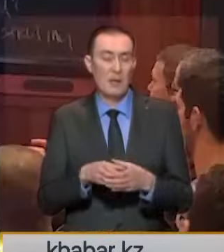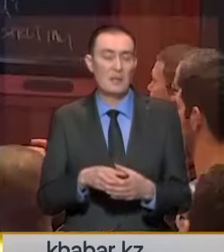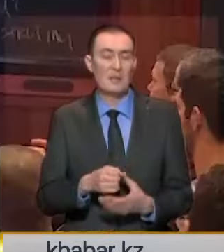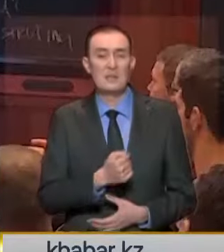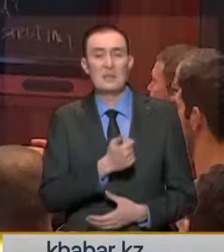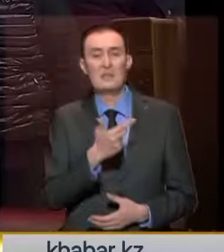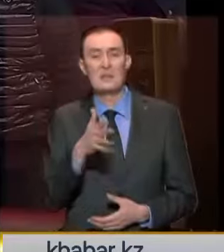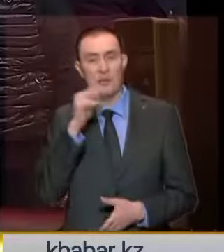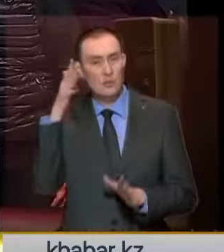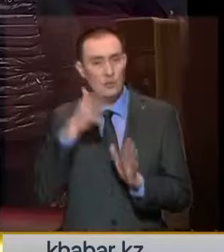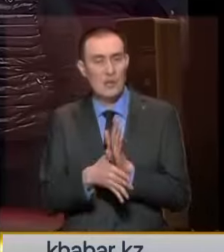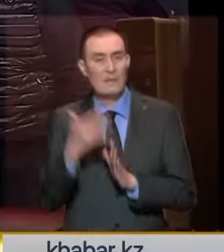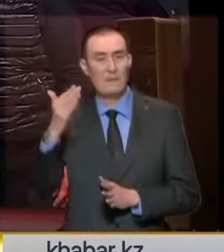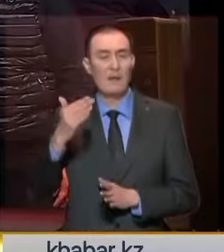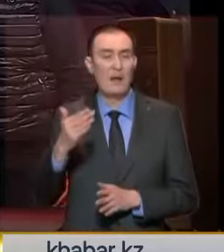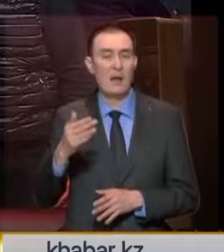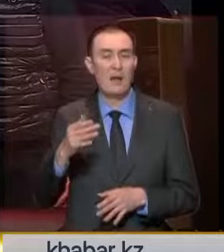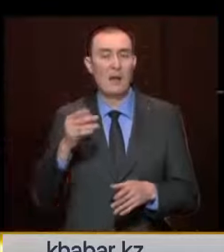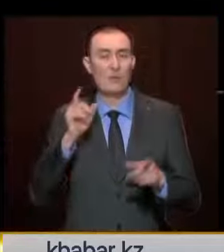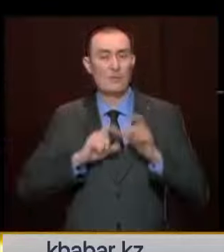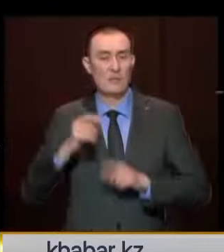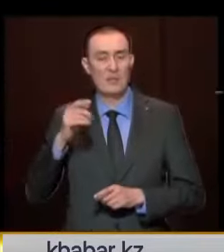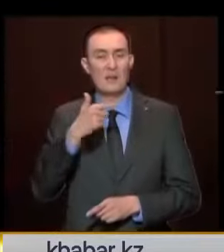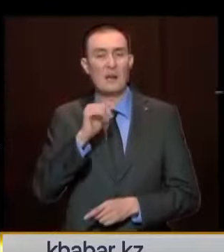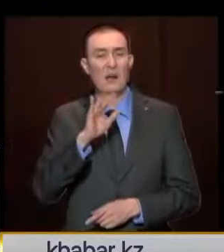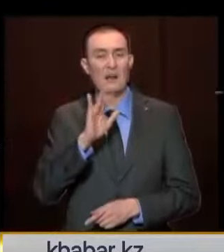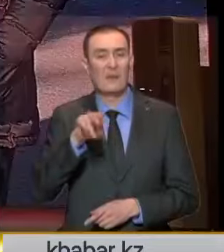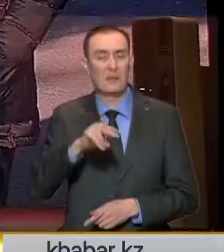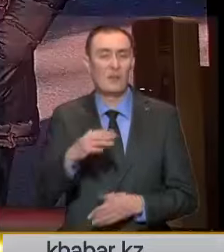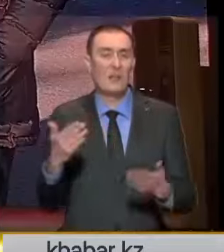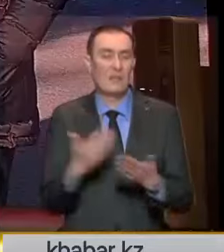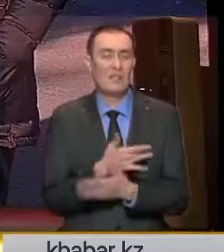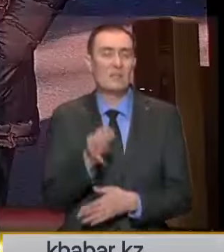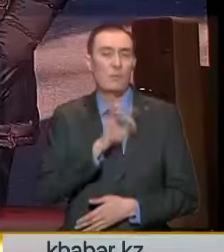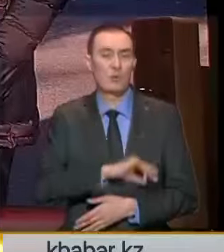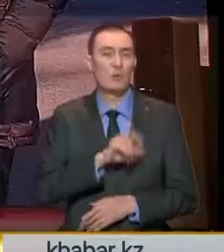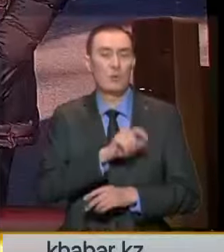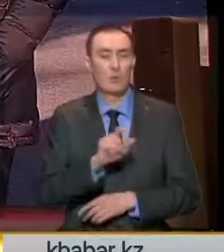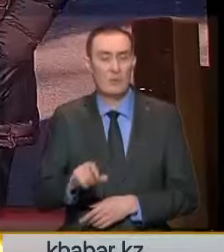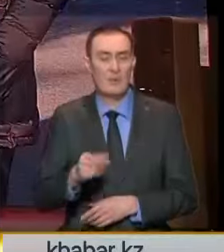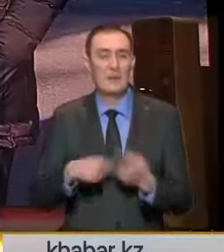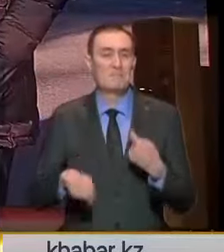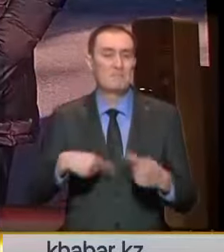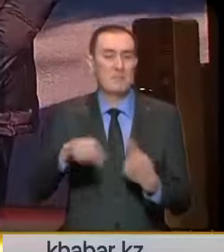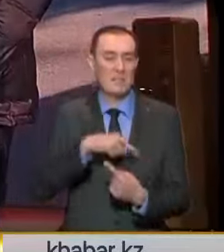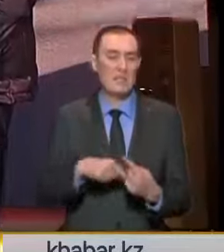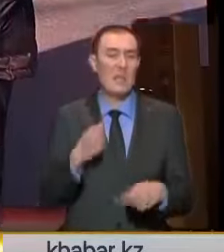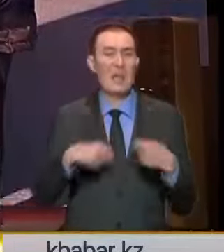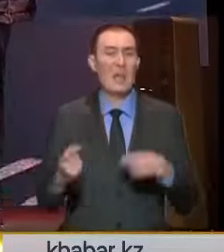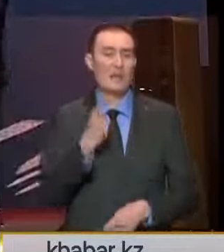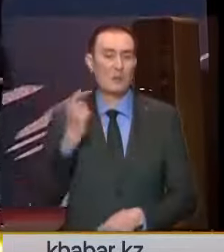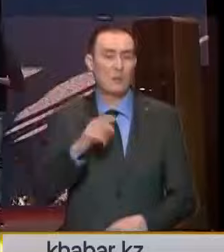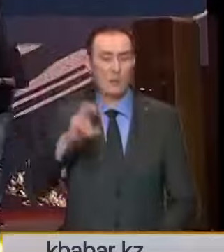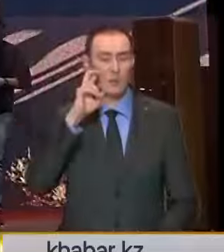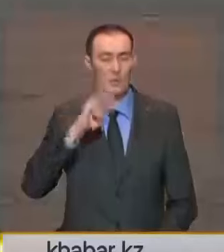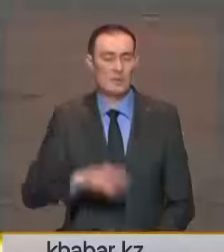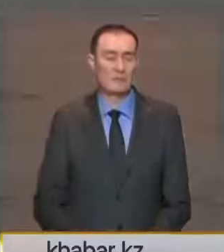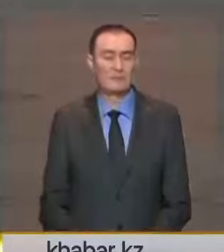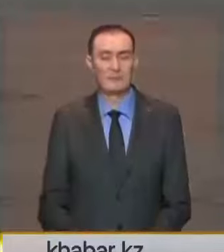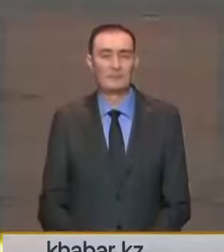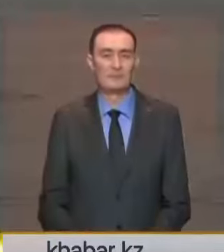несколько лет изучают в Гарварде. Это пример того, как инновации приносят пользу людям, бизнесу и экономике страны.